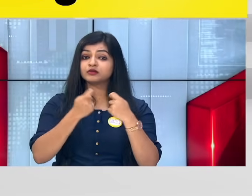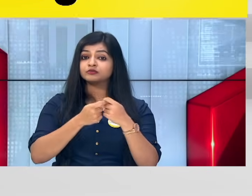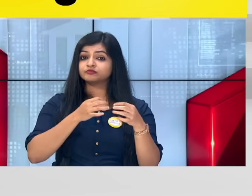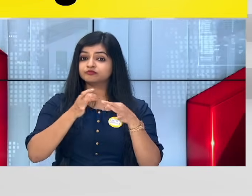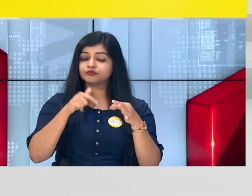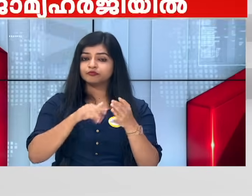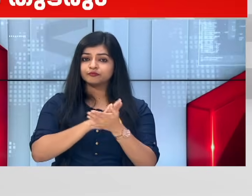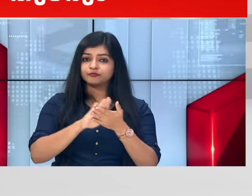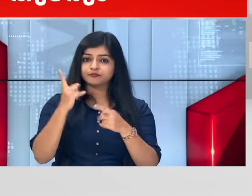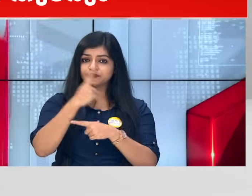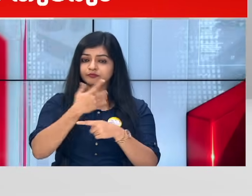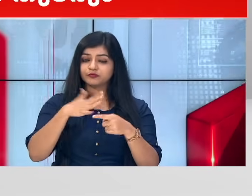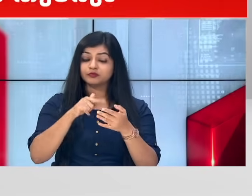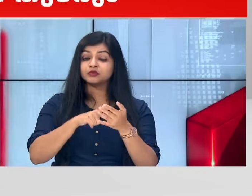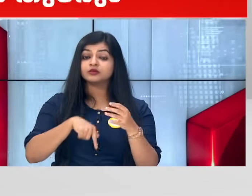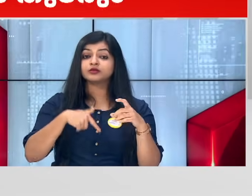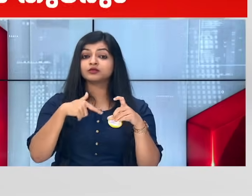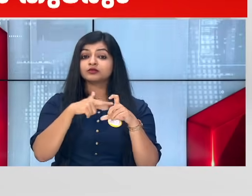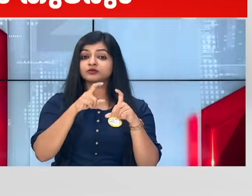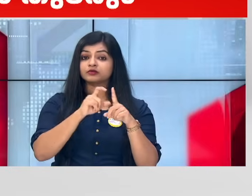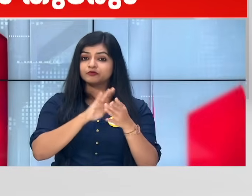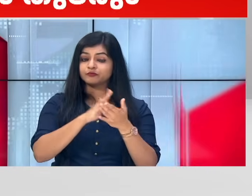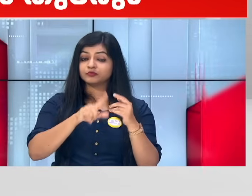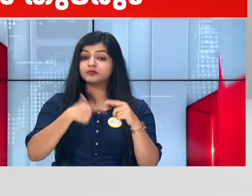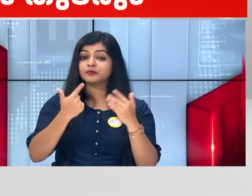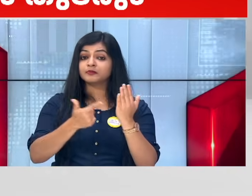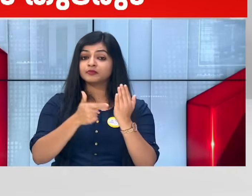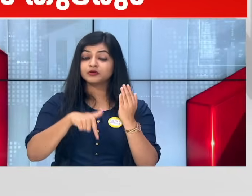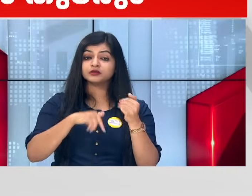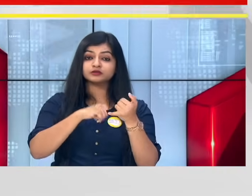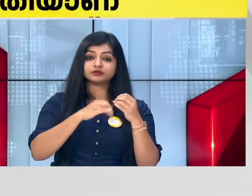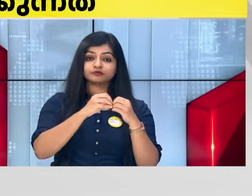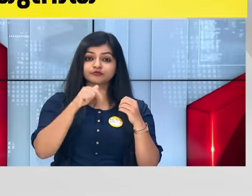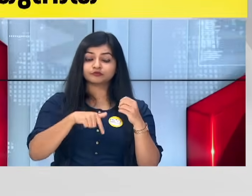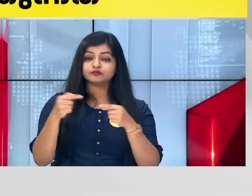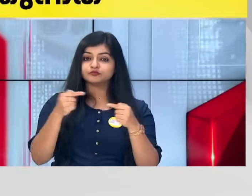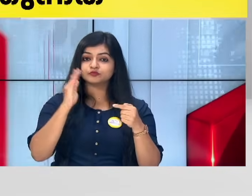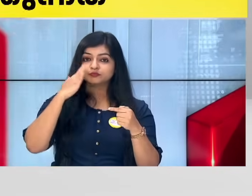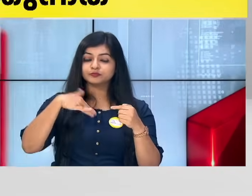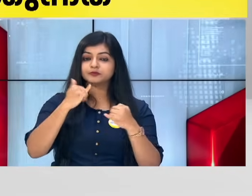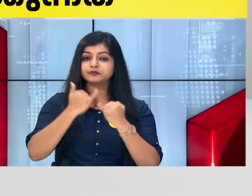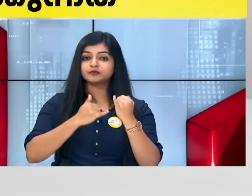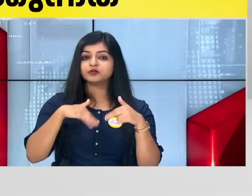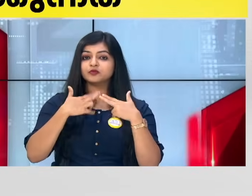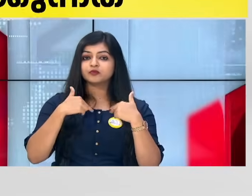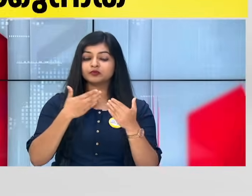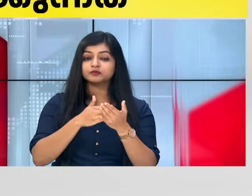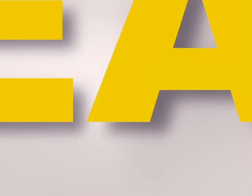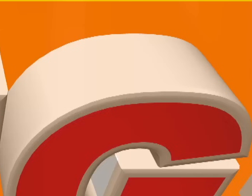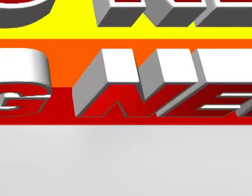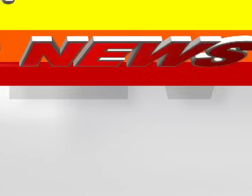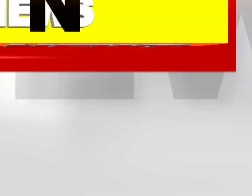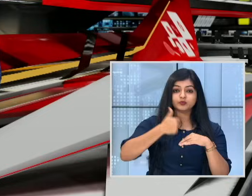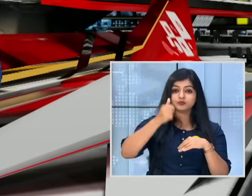തിങ്കളാഴ്ച സെന്തിൽ ബാലാജി വിഭാഗത്തിന്റെ മറുപടി ഉണ്ടാകും മദ്രാസ് ഹൈക്കോടതിയിൽ. പ്രവിധ. ശരി, തമിഴ്നാട് മുൻ മന്ത്രി സെന്തിൽ ബാലാജിയുടെ